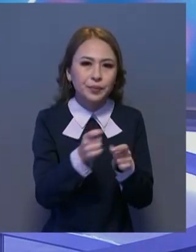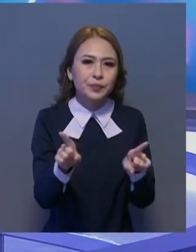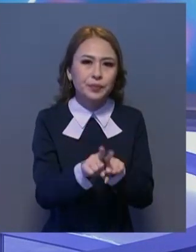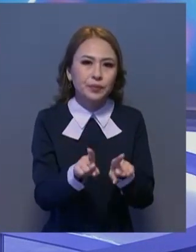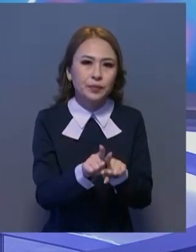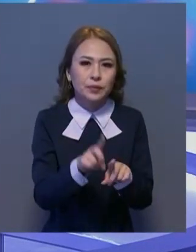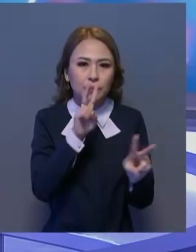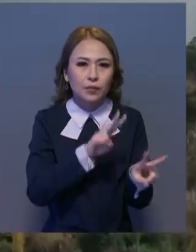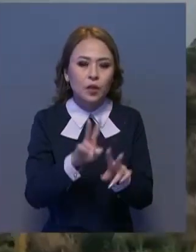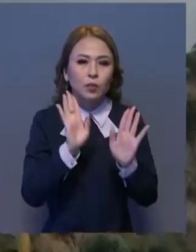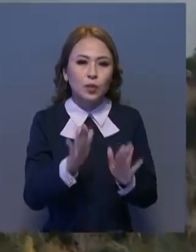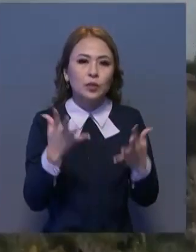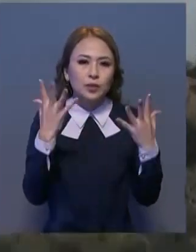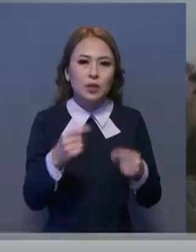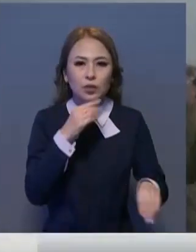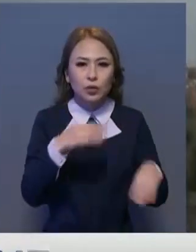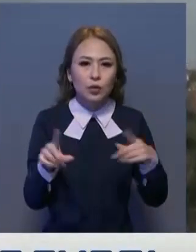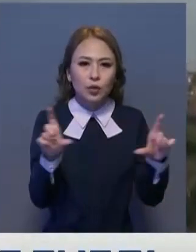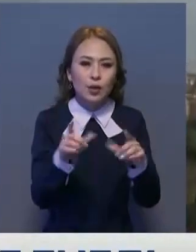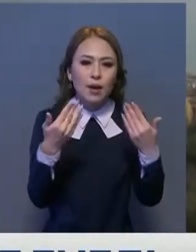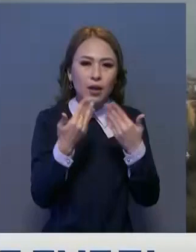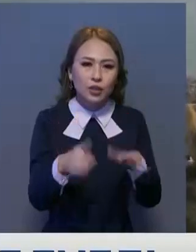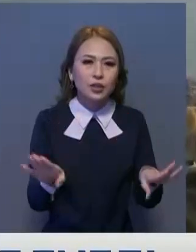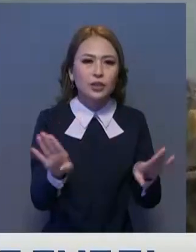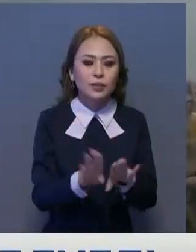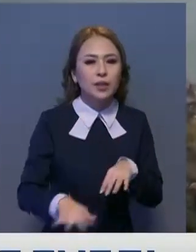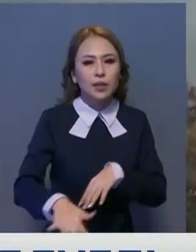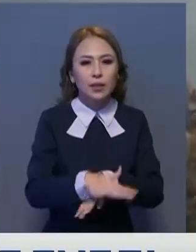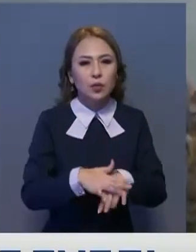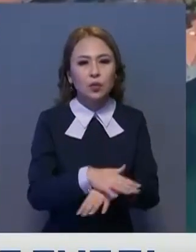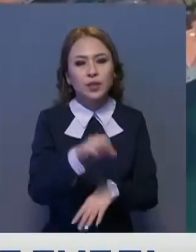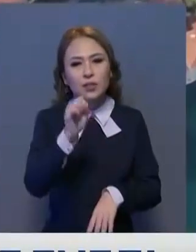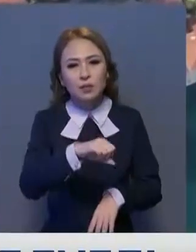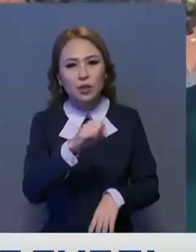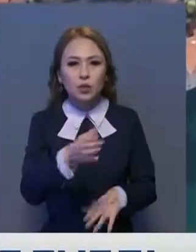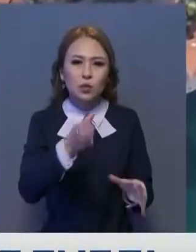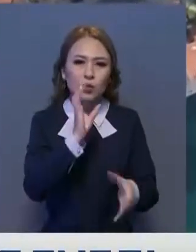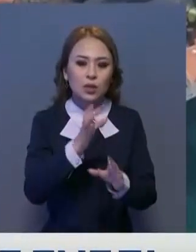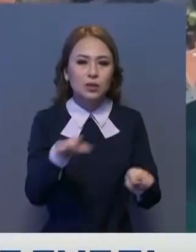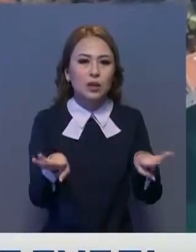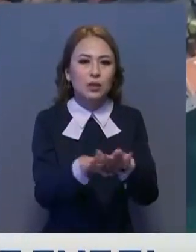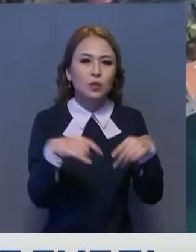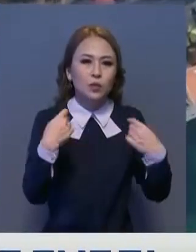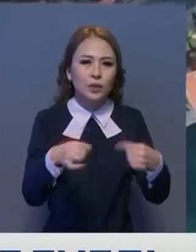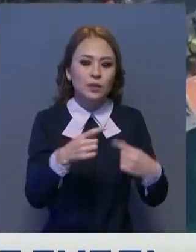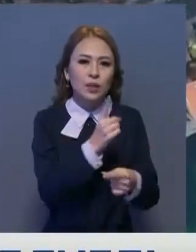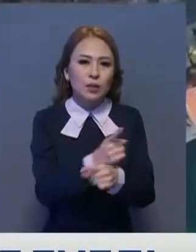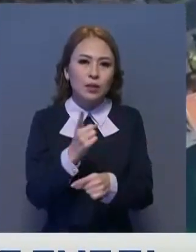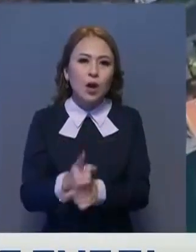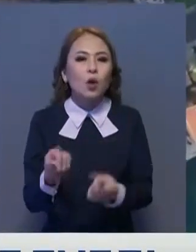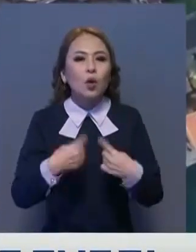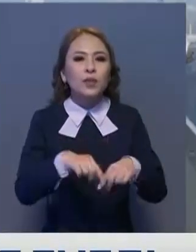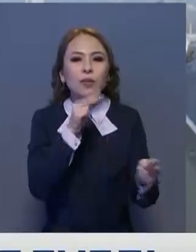сақшылары қадағалайтын болады. Бұл күндерде азық-түлік дүкендері ашық, дегенмен ел көлемінде спирттік сусындардың сатылуына тыйым